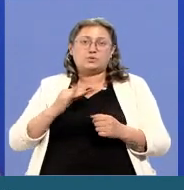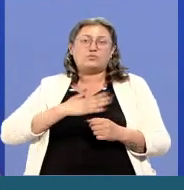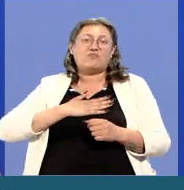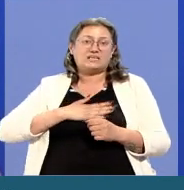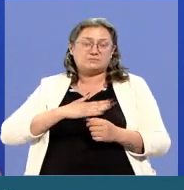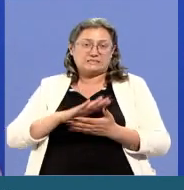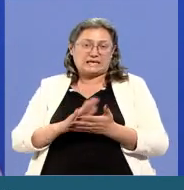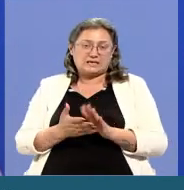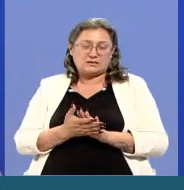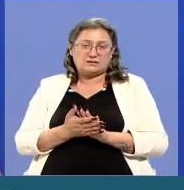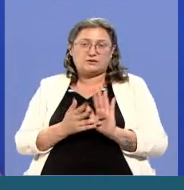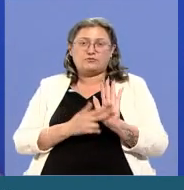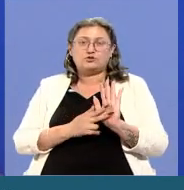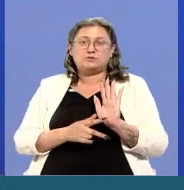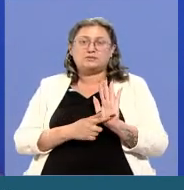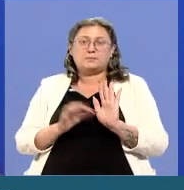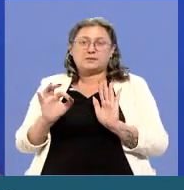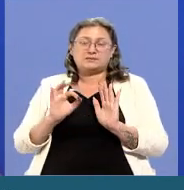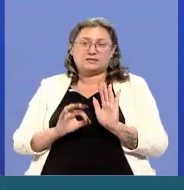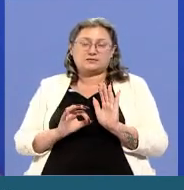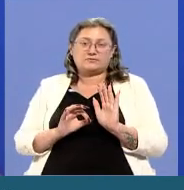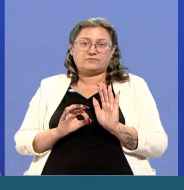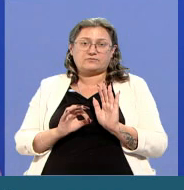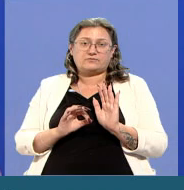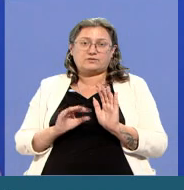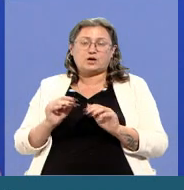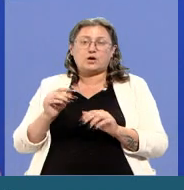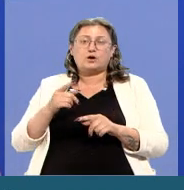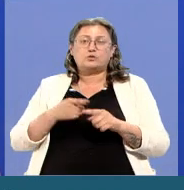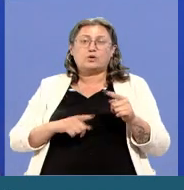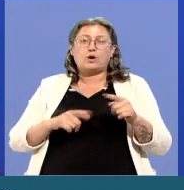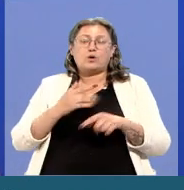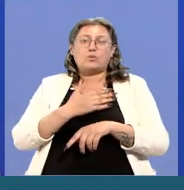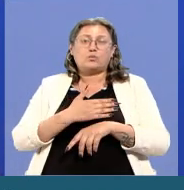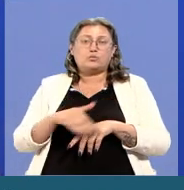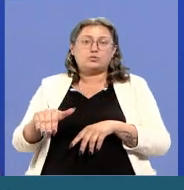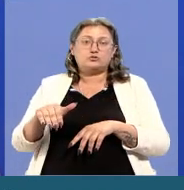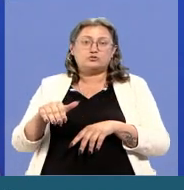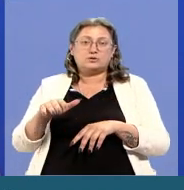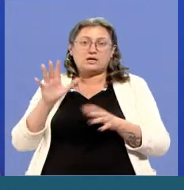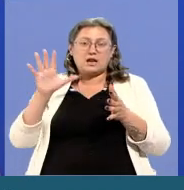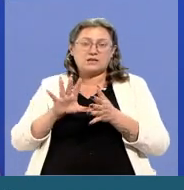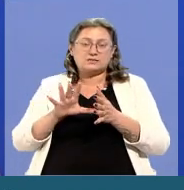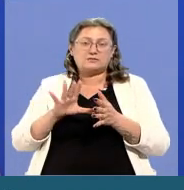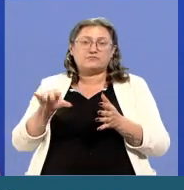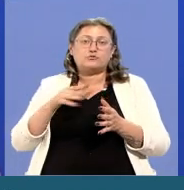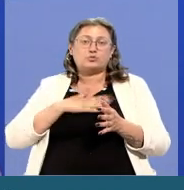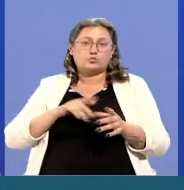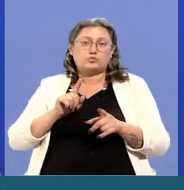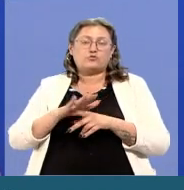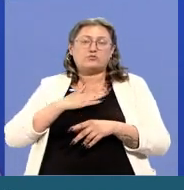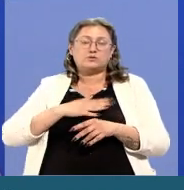жұмыс жүргізетін мердігерді айқындалады деп ойлап отырмыз. Сонымен қатар Бестөбе ауылында да газ тарту жұмыстарына арнайы